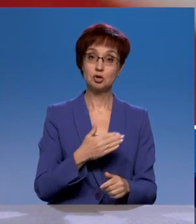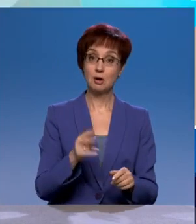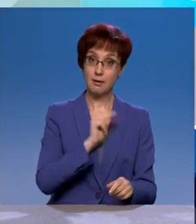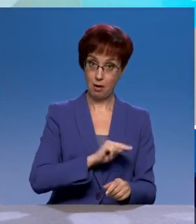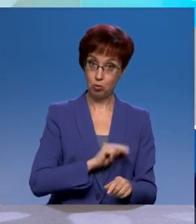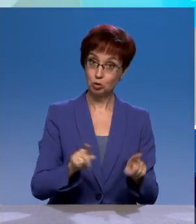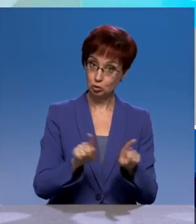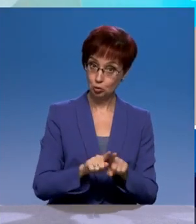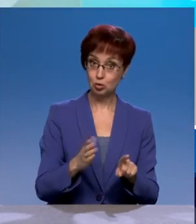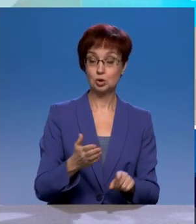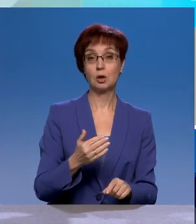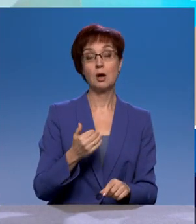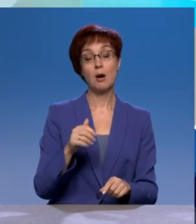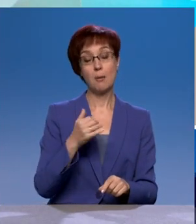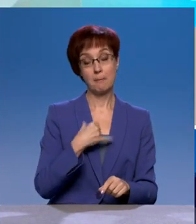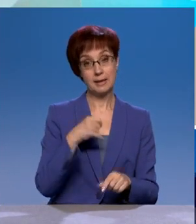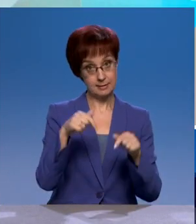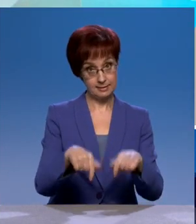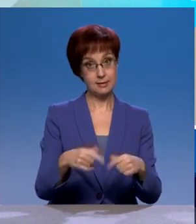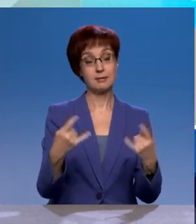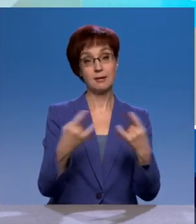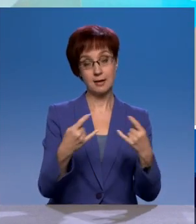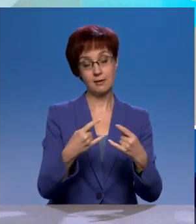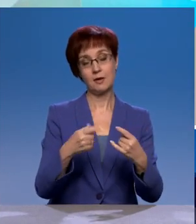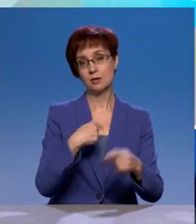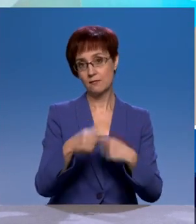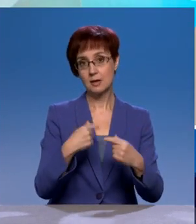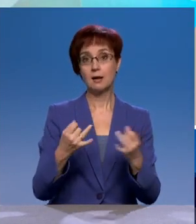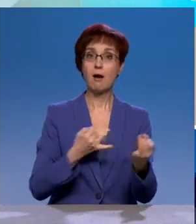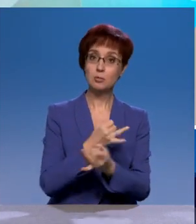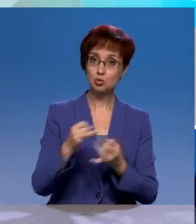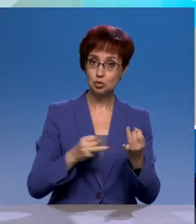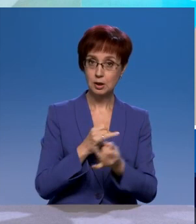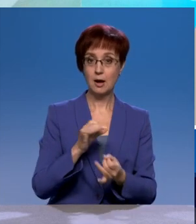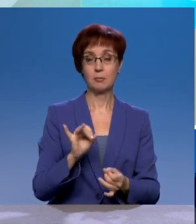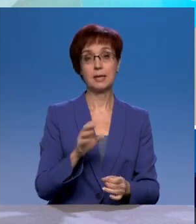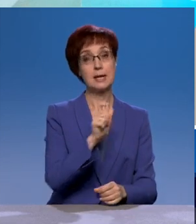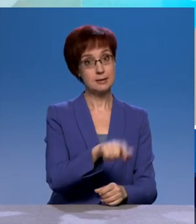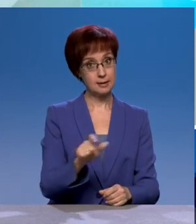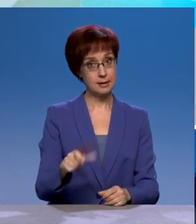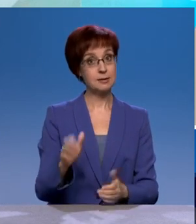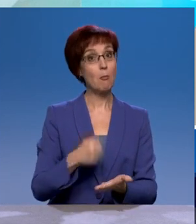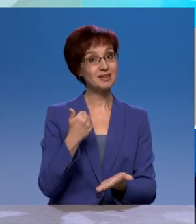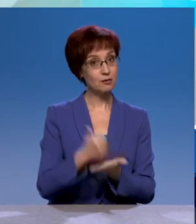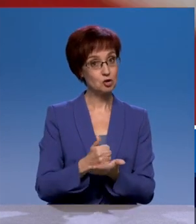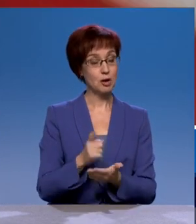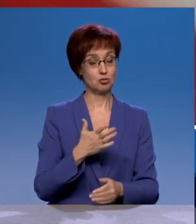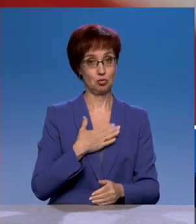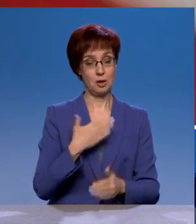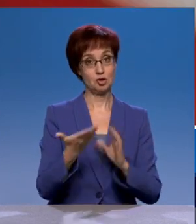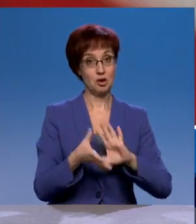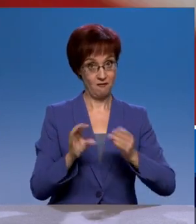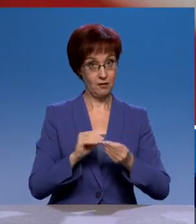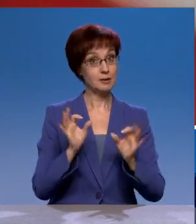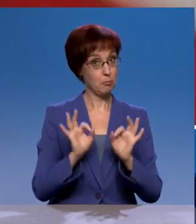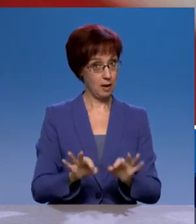всегда обсуждаем на телевидении, и телезрители нам помогают, подтверждают, что наши выводы правильные. Но вот, например, есть Совет по правам